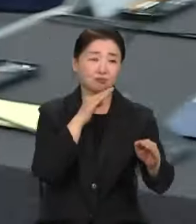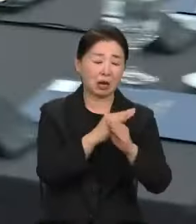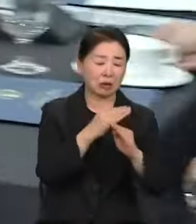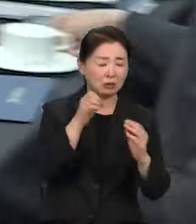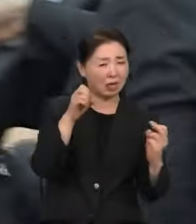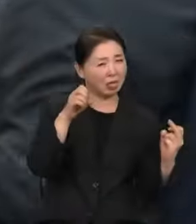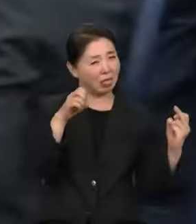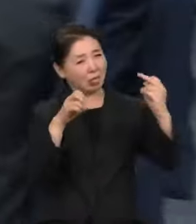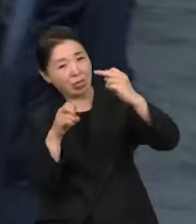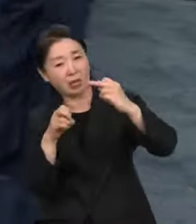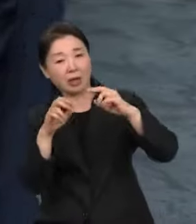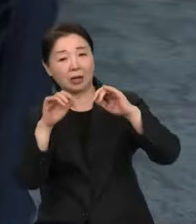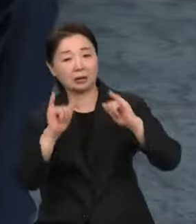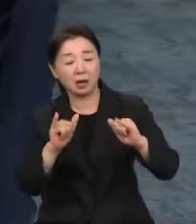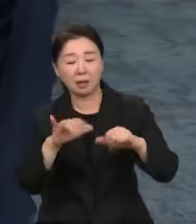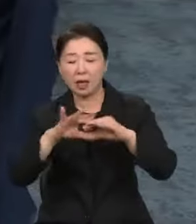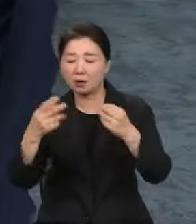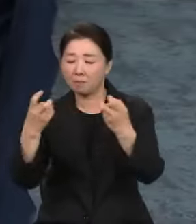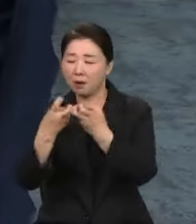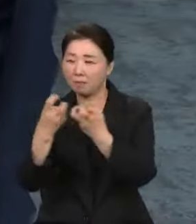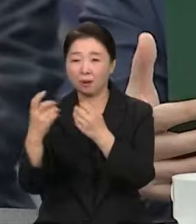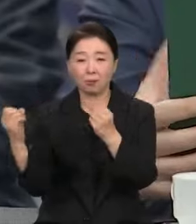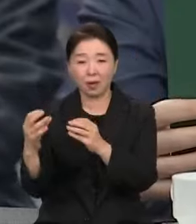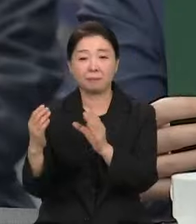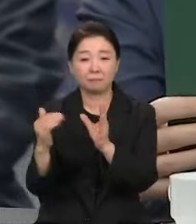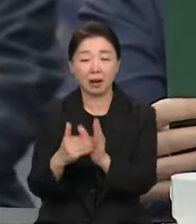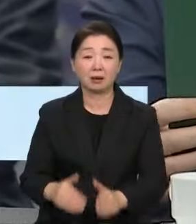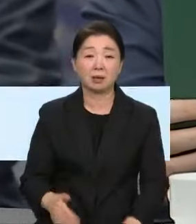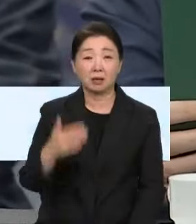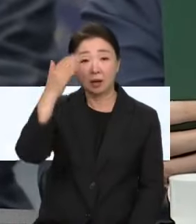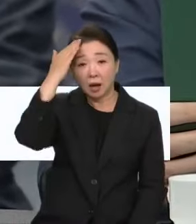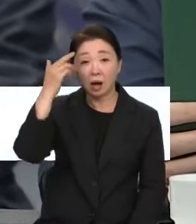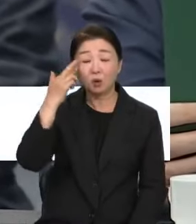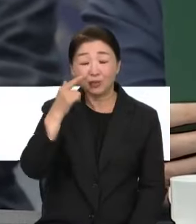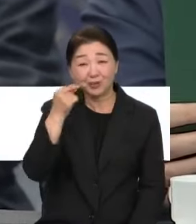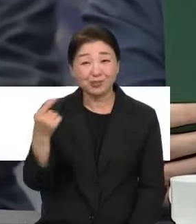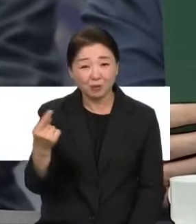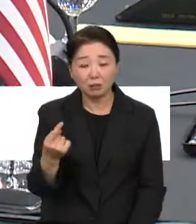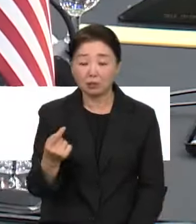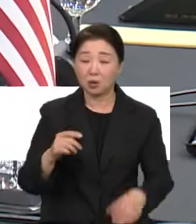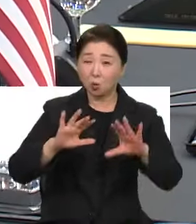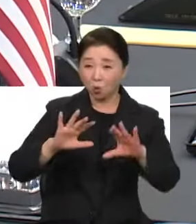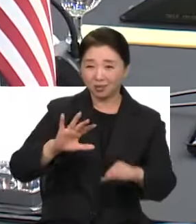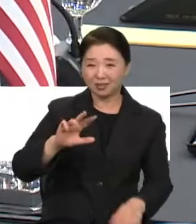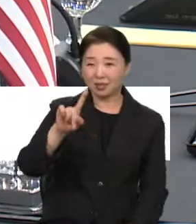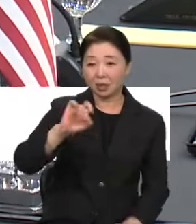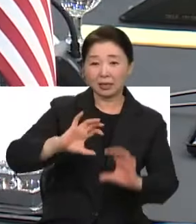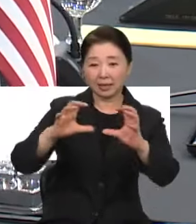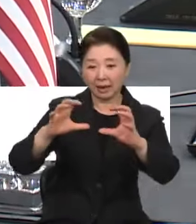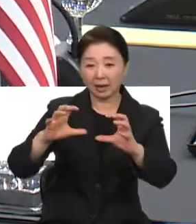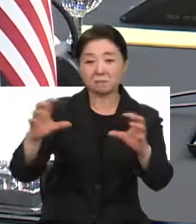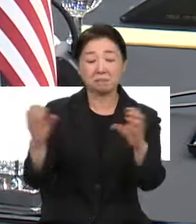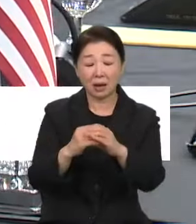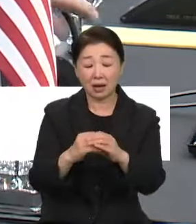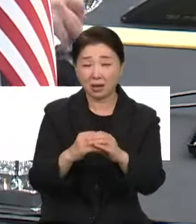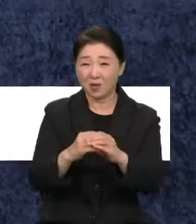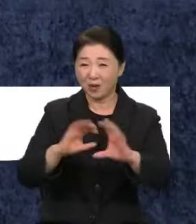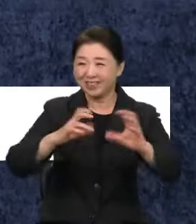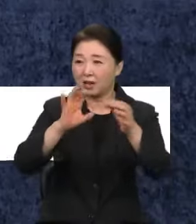도발에 대한 대응책을 논의했습니다. 한미일을 포함한 11개국이 참여한 다국적 모니터링 팀을